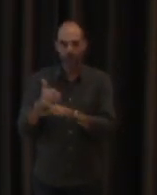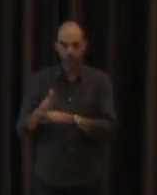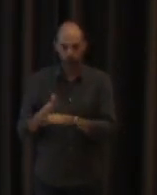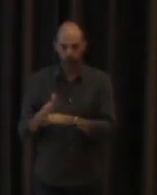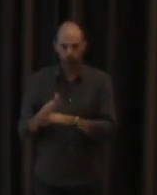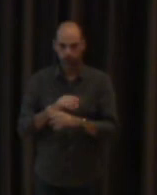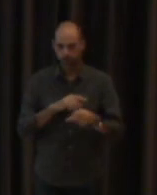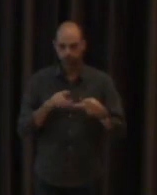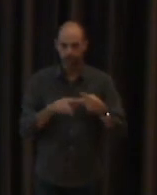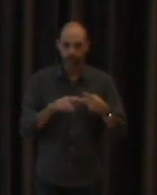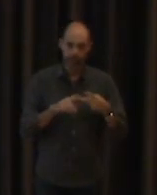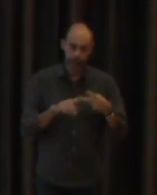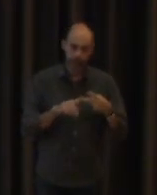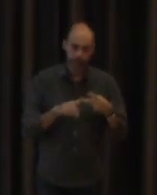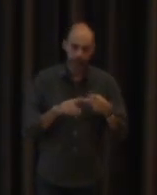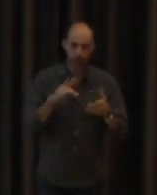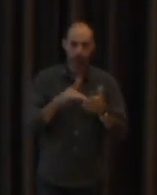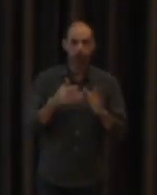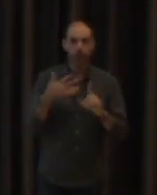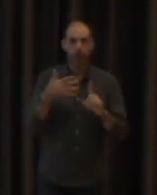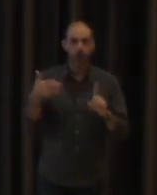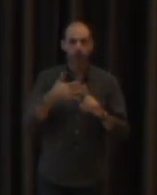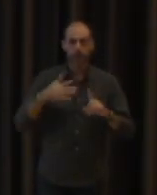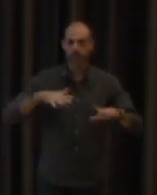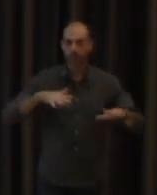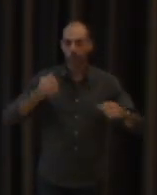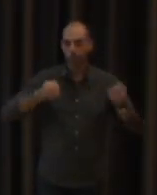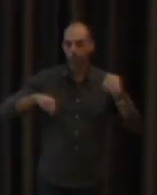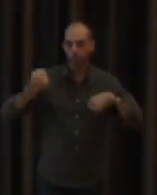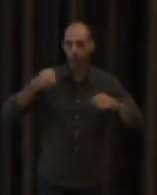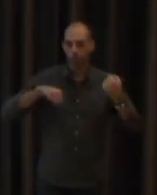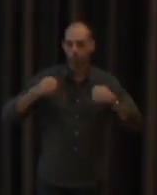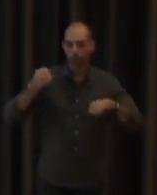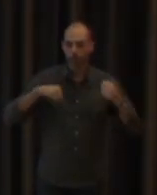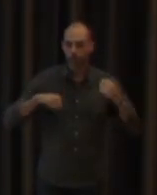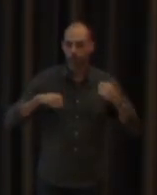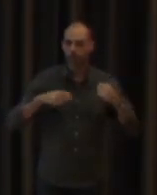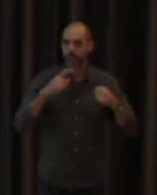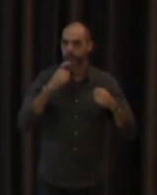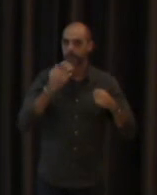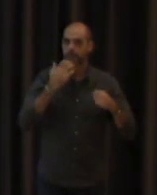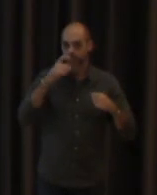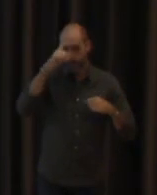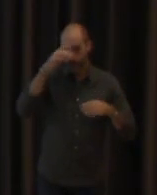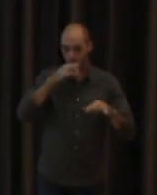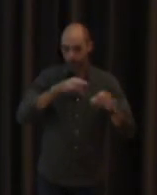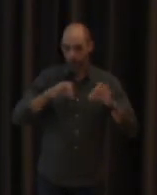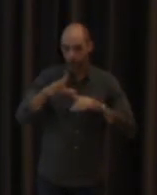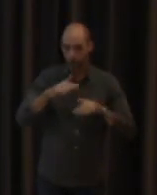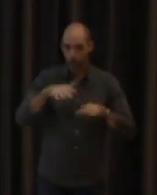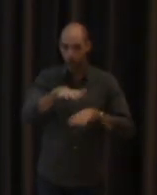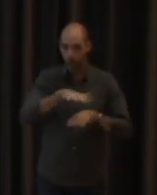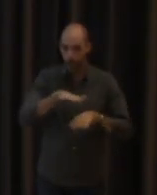En segon cas, pel que fa als predicats de moviment, la raó de l'absència del pronom locatiu hem vist que era de tipus